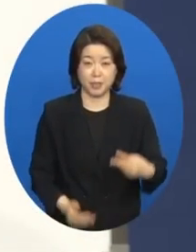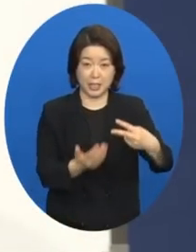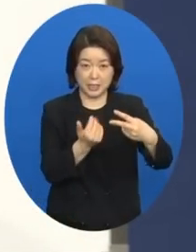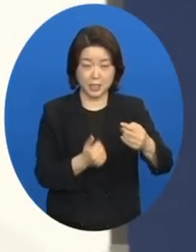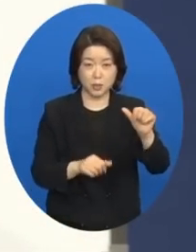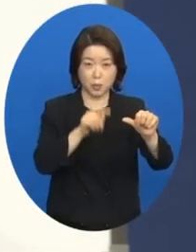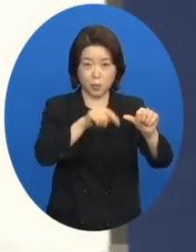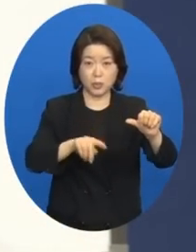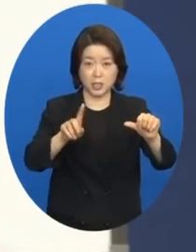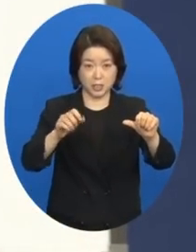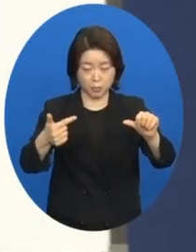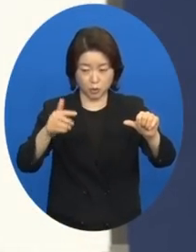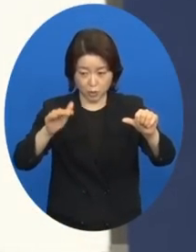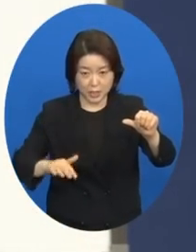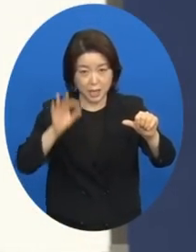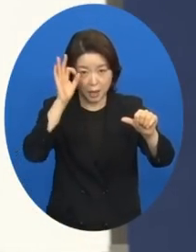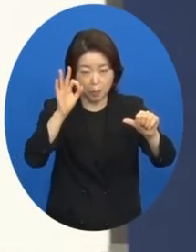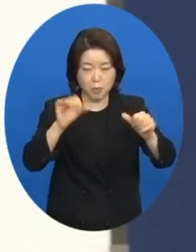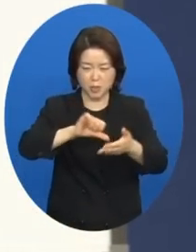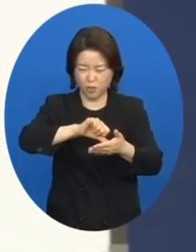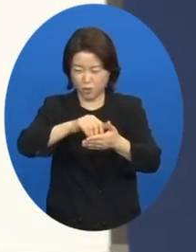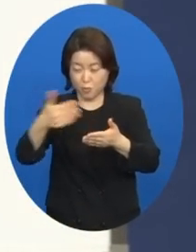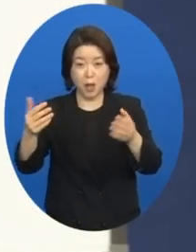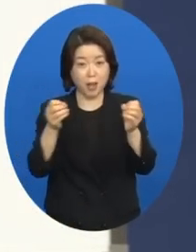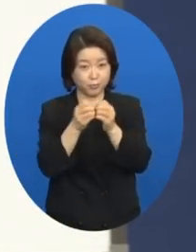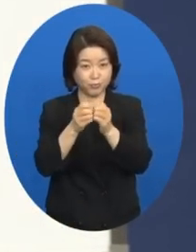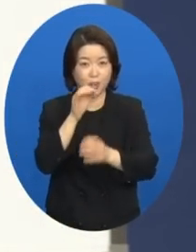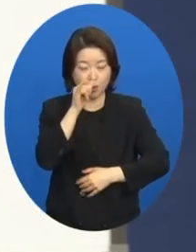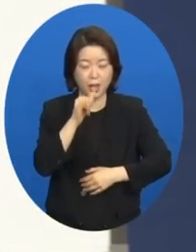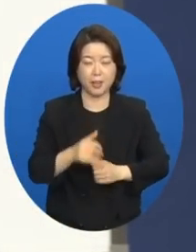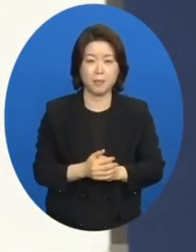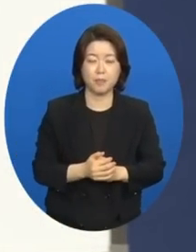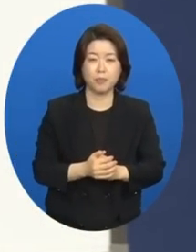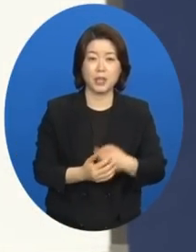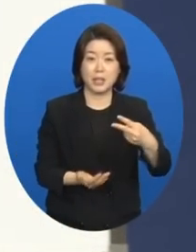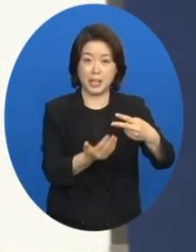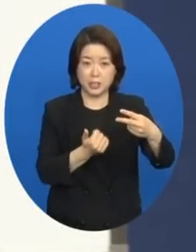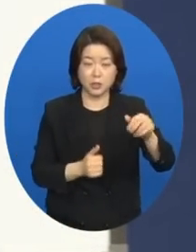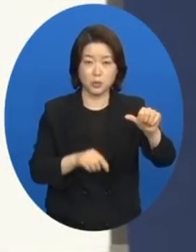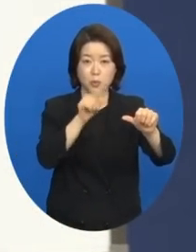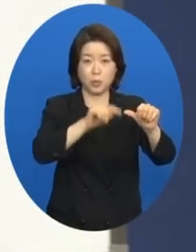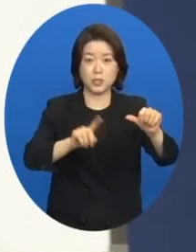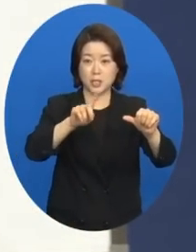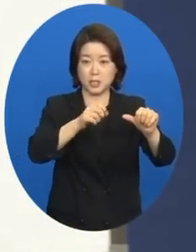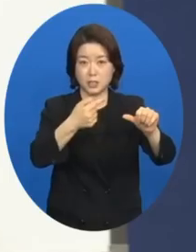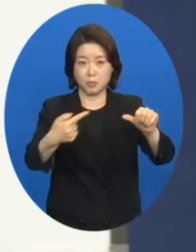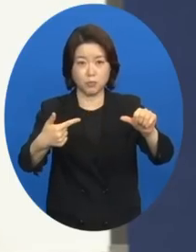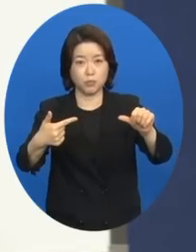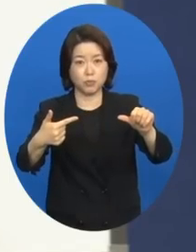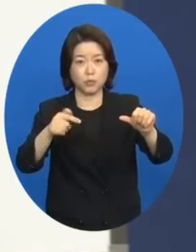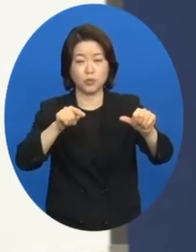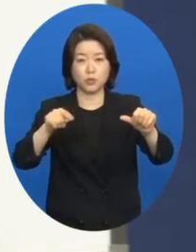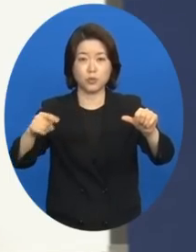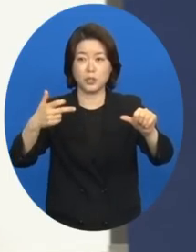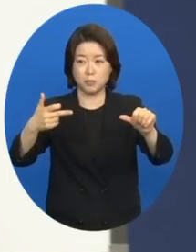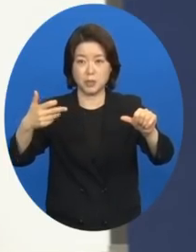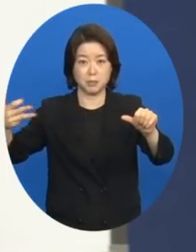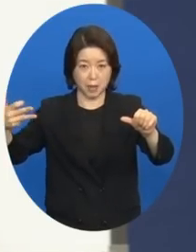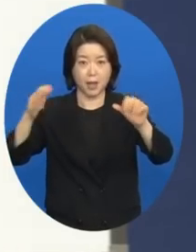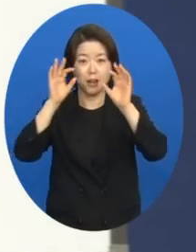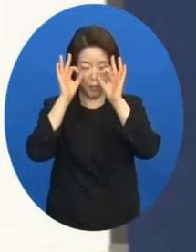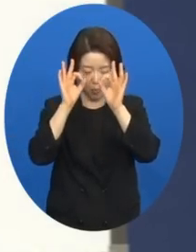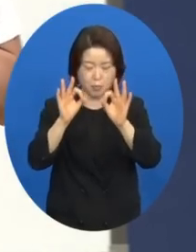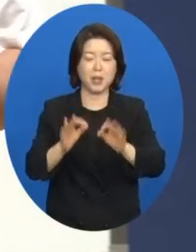5장 16절 이하에 보면 유명한 구절, 데살로니가 전서 5장 16에서 17, 18절을